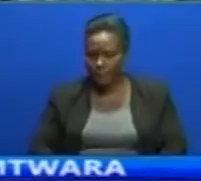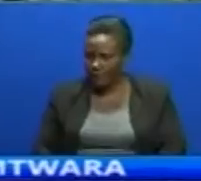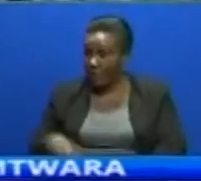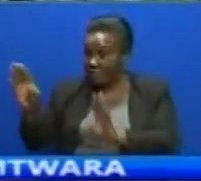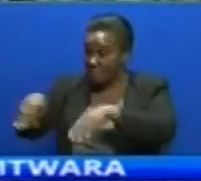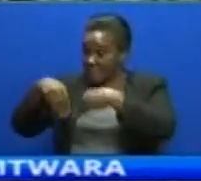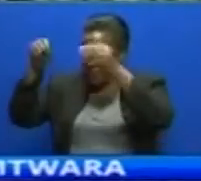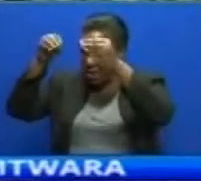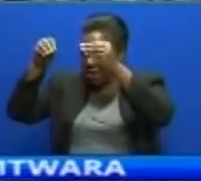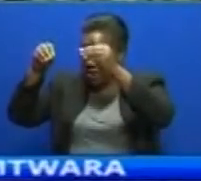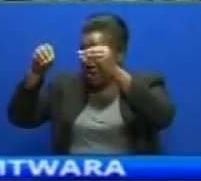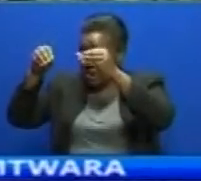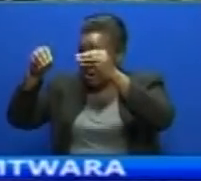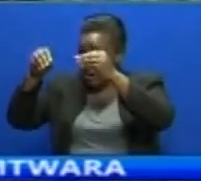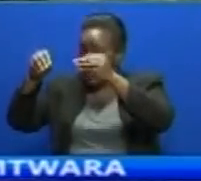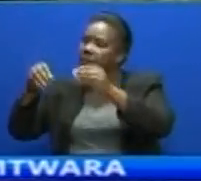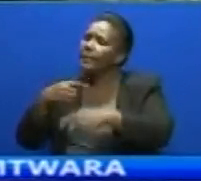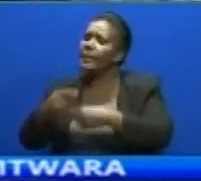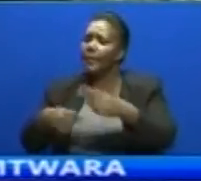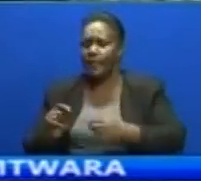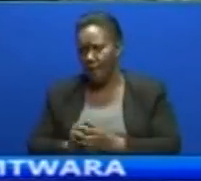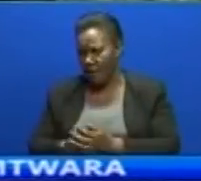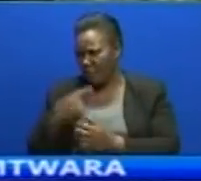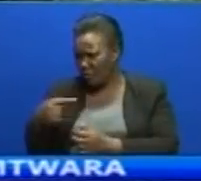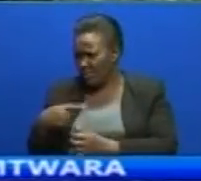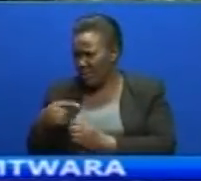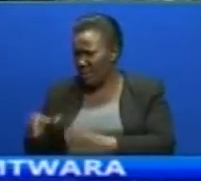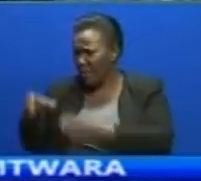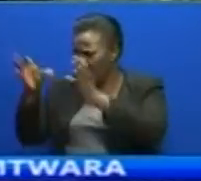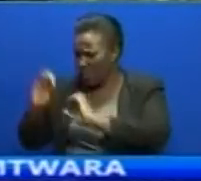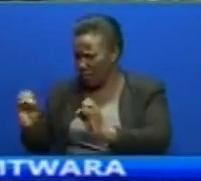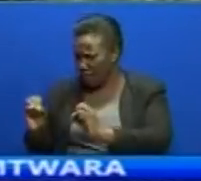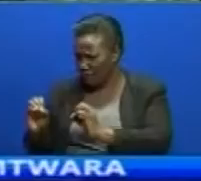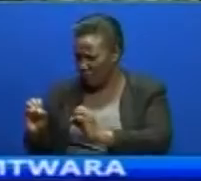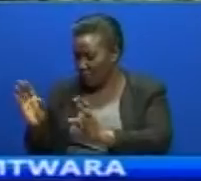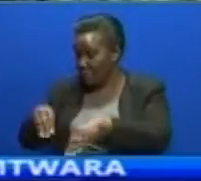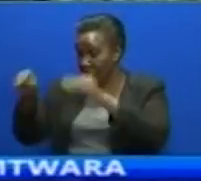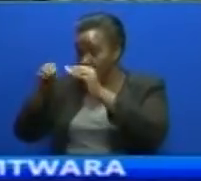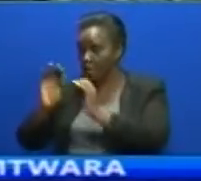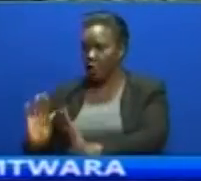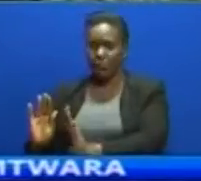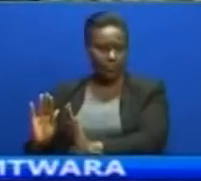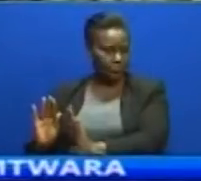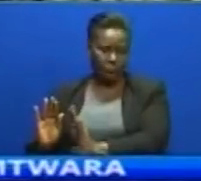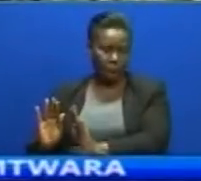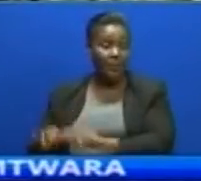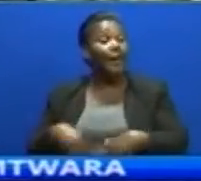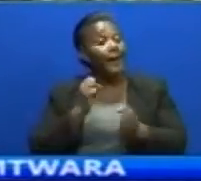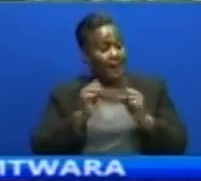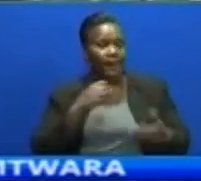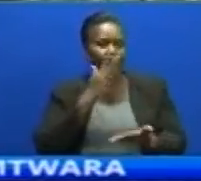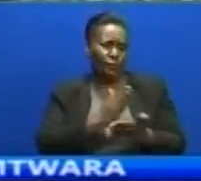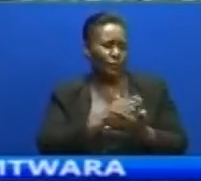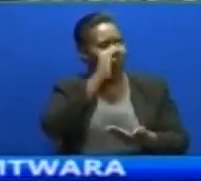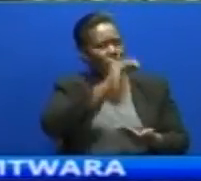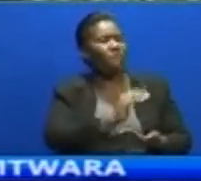ya ukosefu wa magunia. Lakini lazima nikiri kwamba hatujawa na magunia yale ya kutosha kwa wakati mmoja. Magunia yamekuwa yakija kila baada